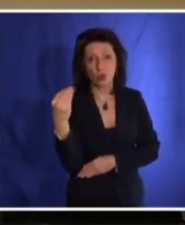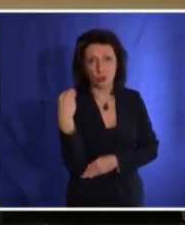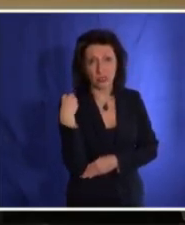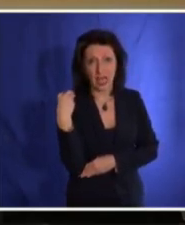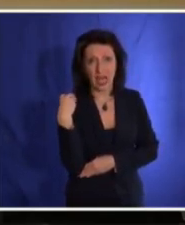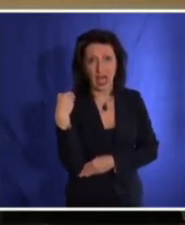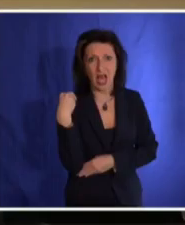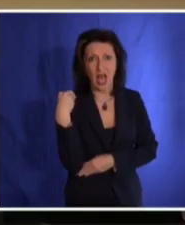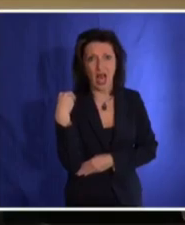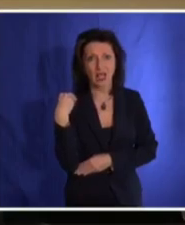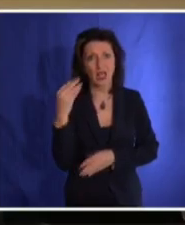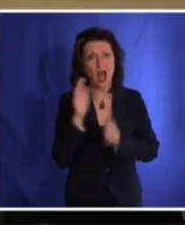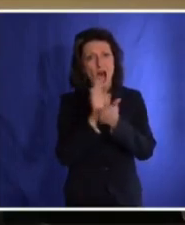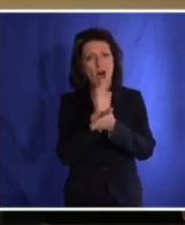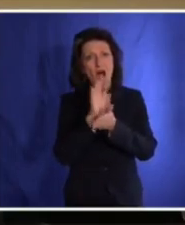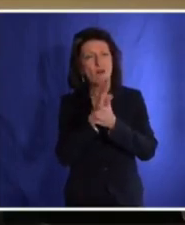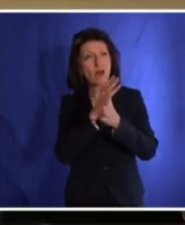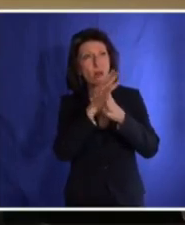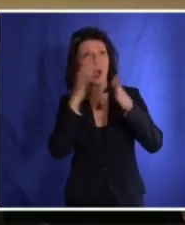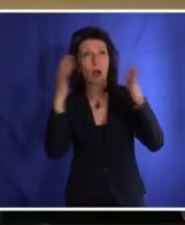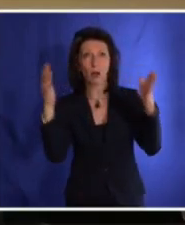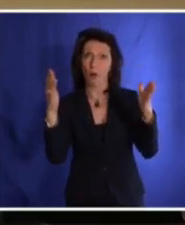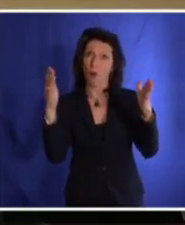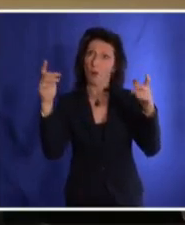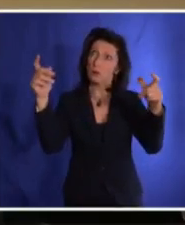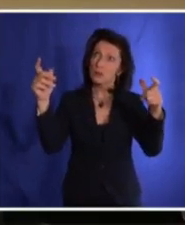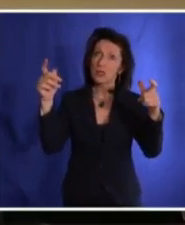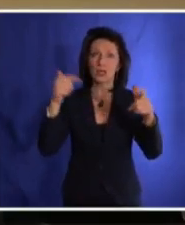bewahre dir den Respekt vor der großen